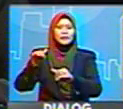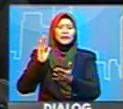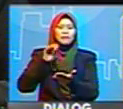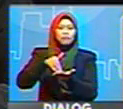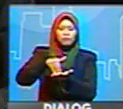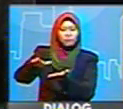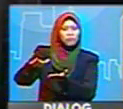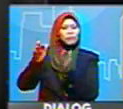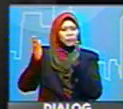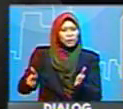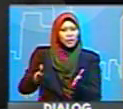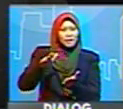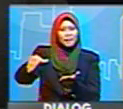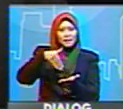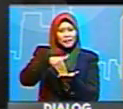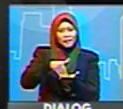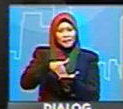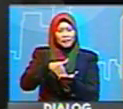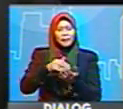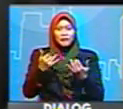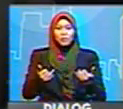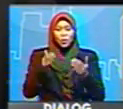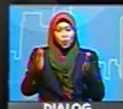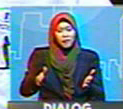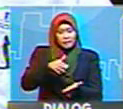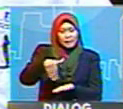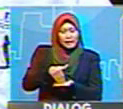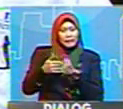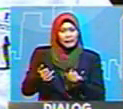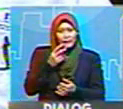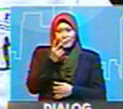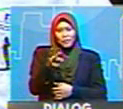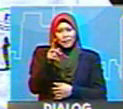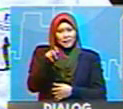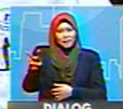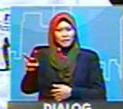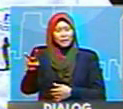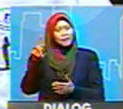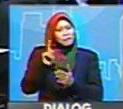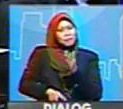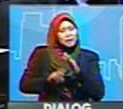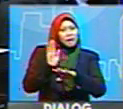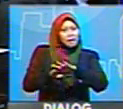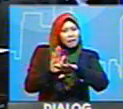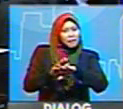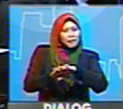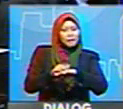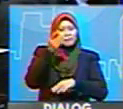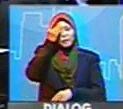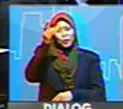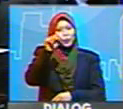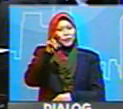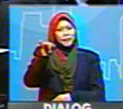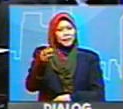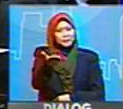orang tengah jadi kepada orang Tengah yang sedang menunton pada malam ini Datuk Seri Apa amaran Datuk Seri kepada